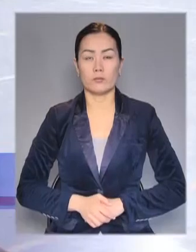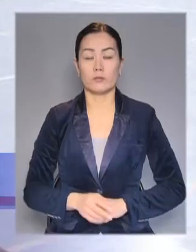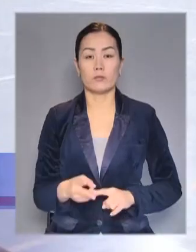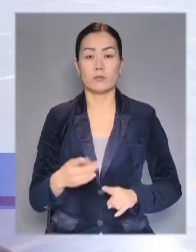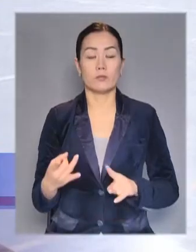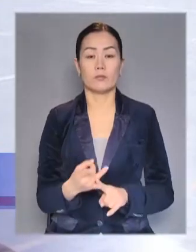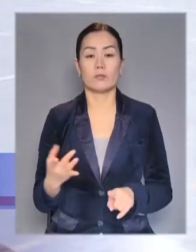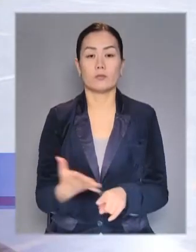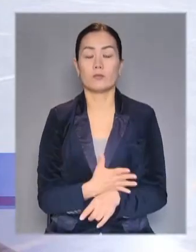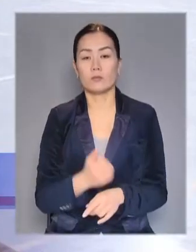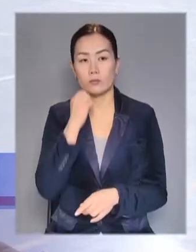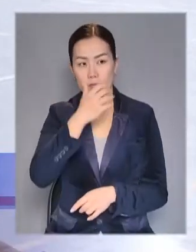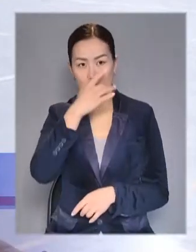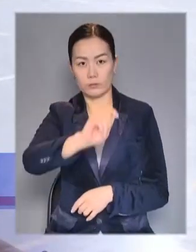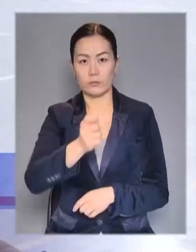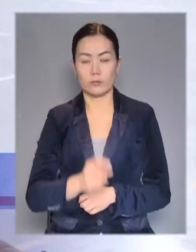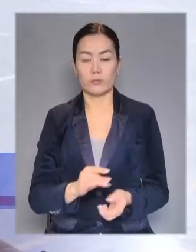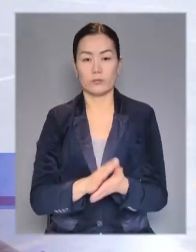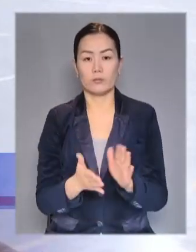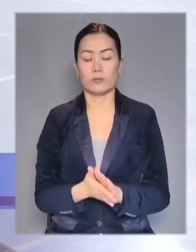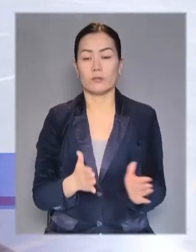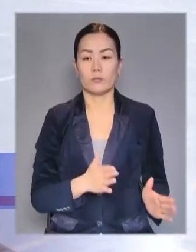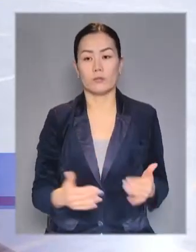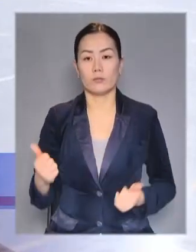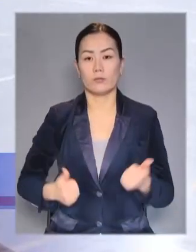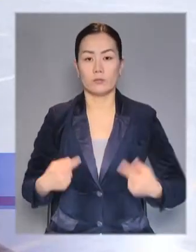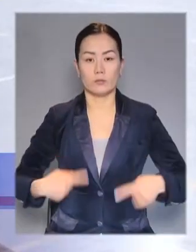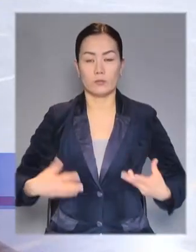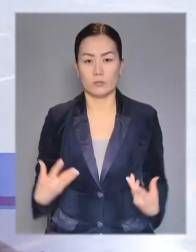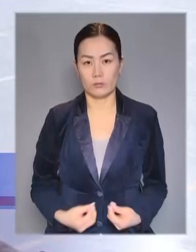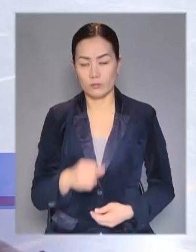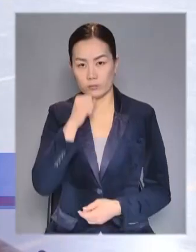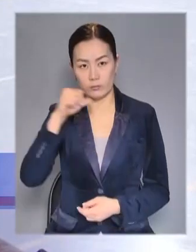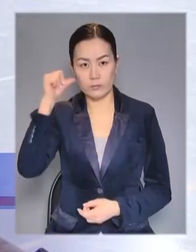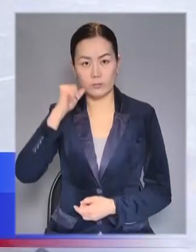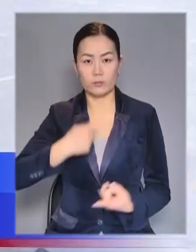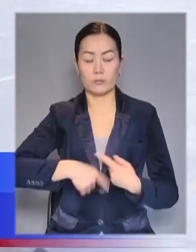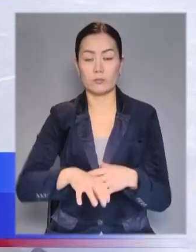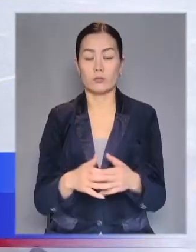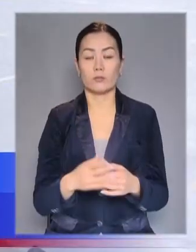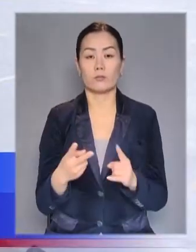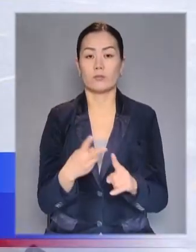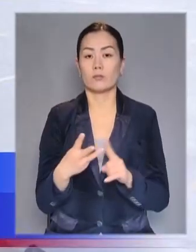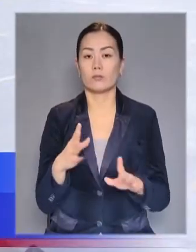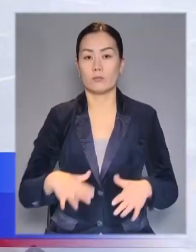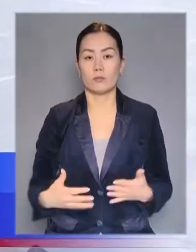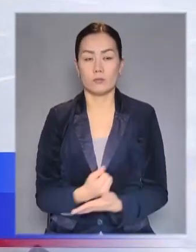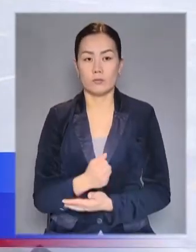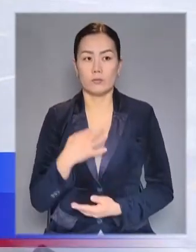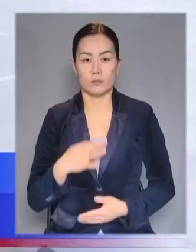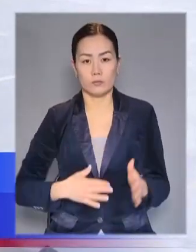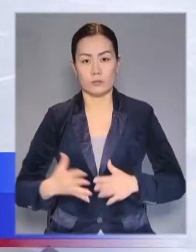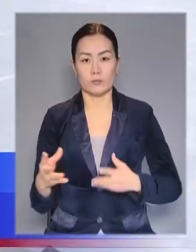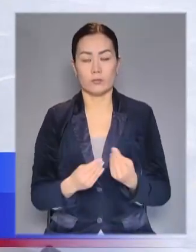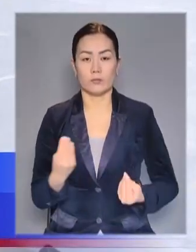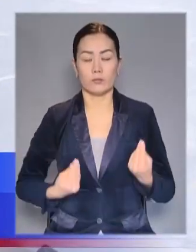Во второй раз в этом году ветераны афганской войны организуют соревнования по мини-футболу. В прошлом турнире наша команда заняла 3-е место. Мы с юных лет